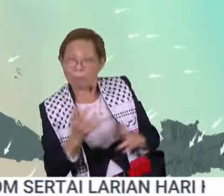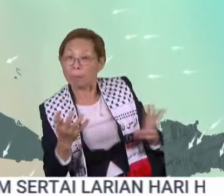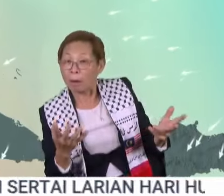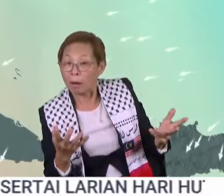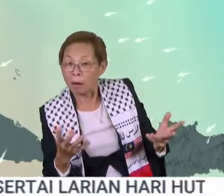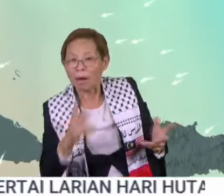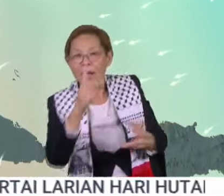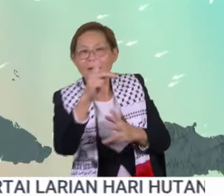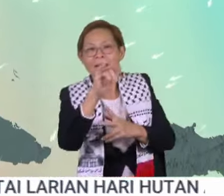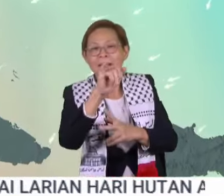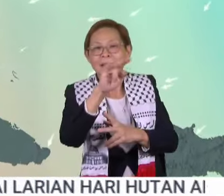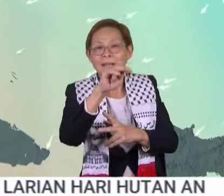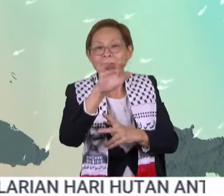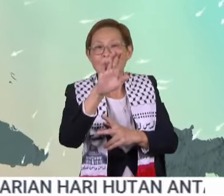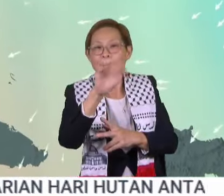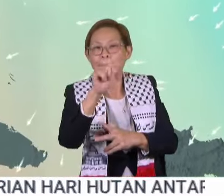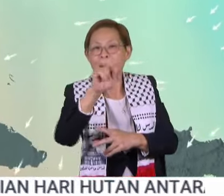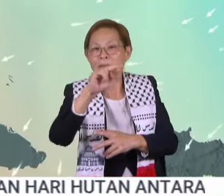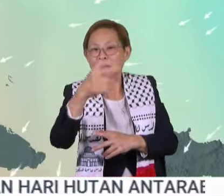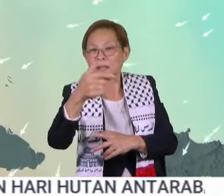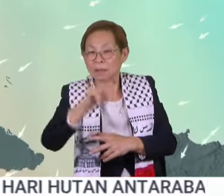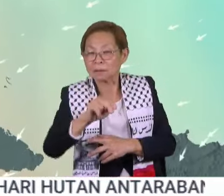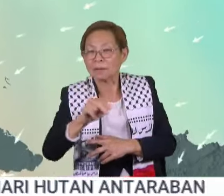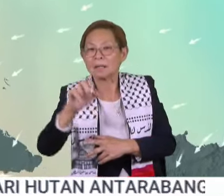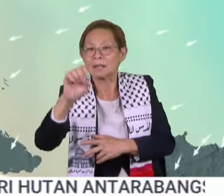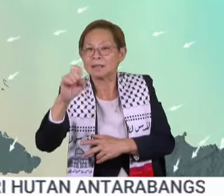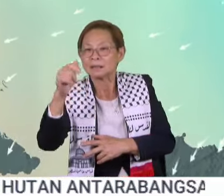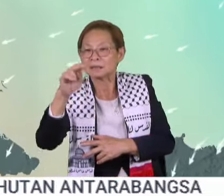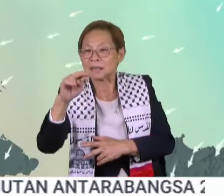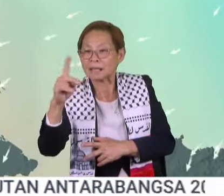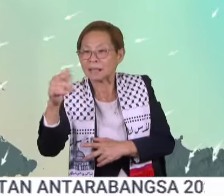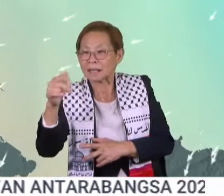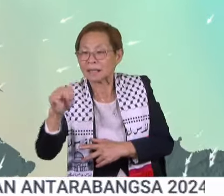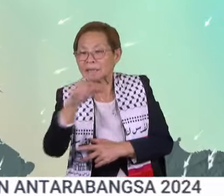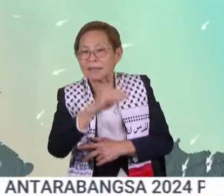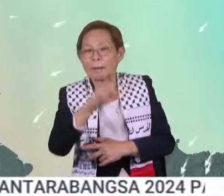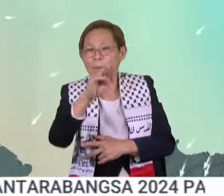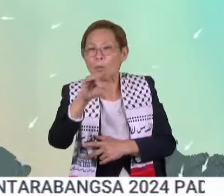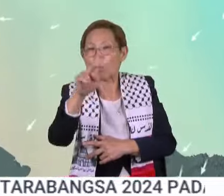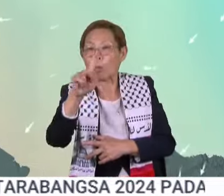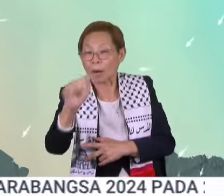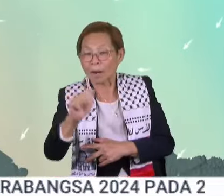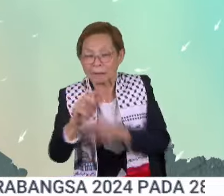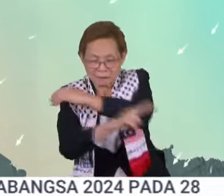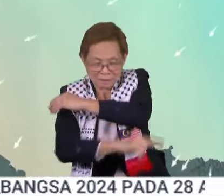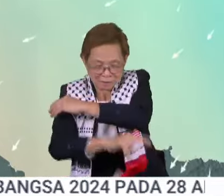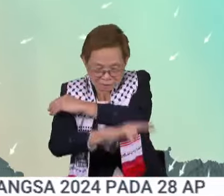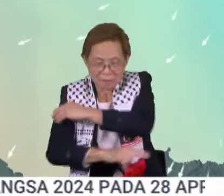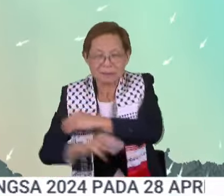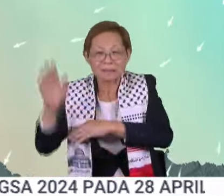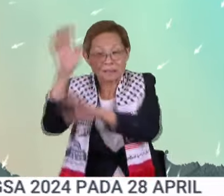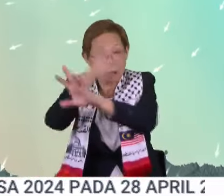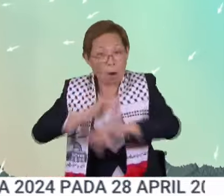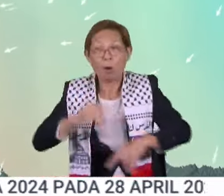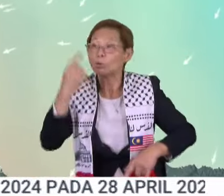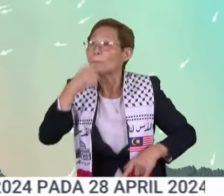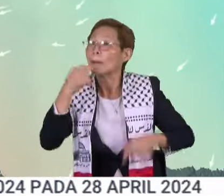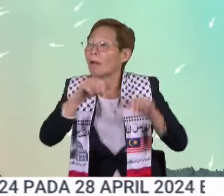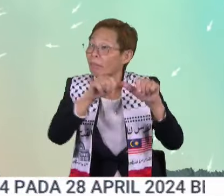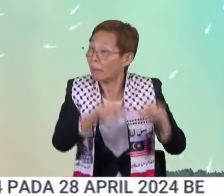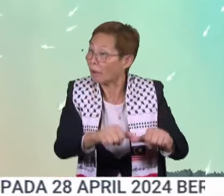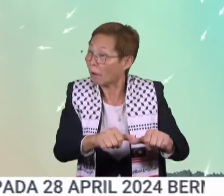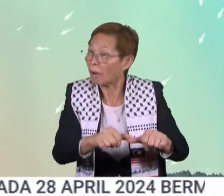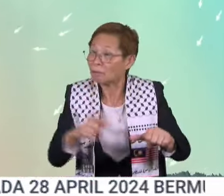kawasan Kinabatangan, Sandakan dan juga Mukah di negeri Sarawak. Oleh itu, bagi orang ramai yang tinggal di kawasan